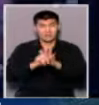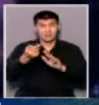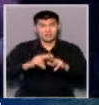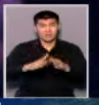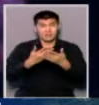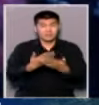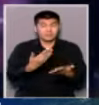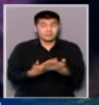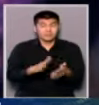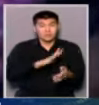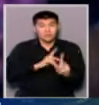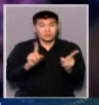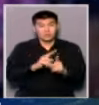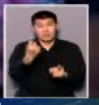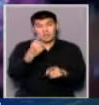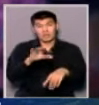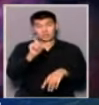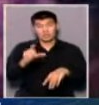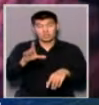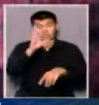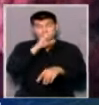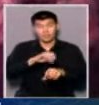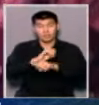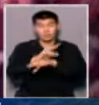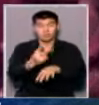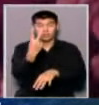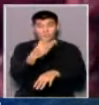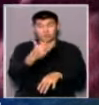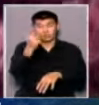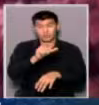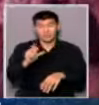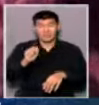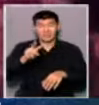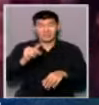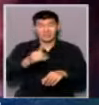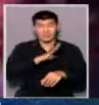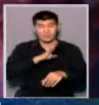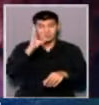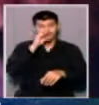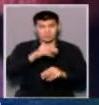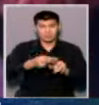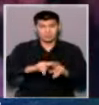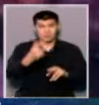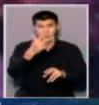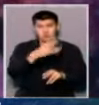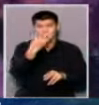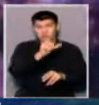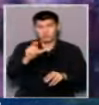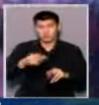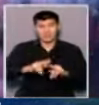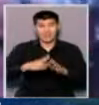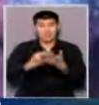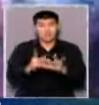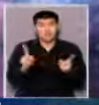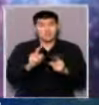пандемии, если мы предполагали, что один инфицированный человек заражает 2-3, то альфа-штамм был способен инфицировать 3-4 человек.